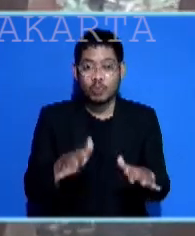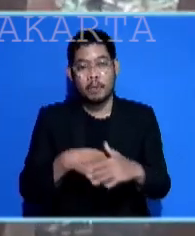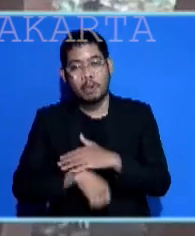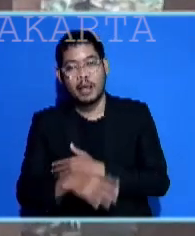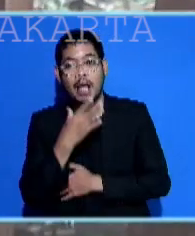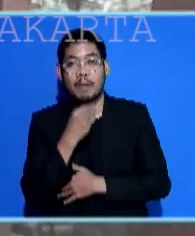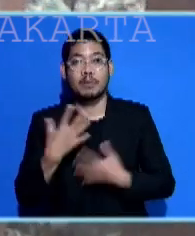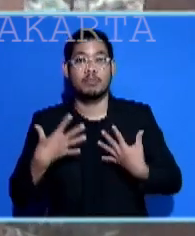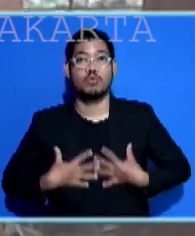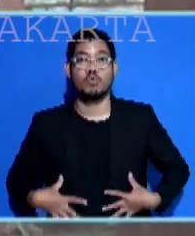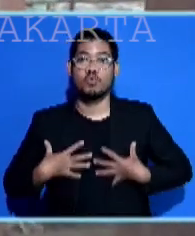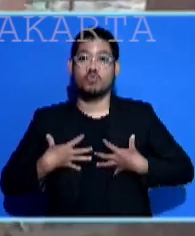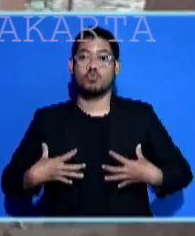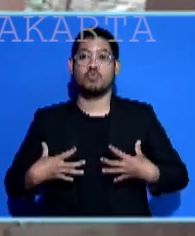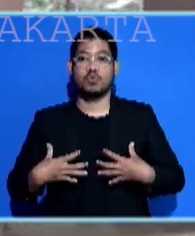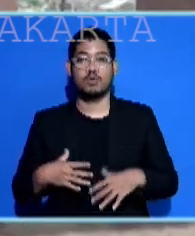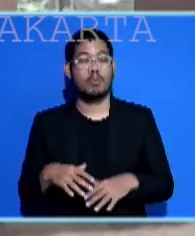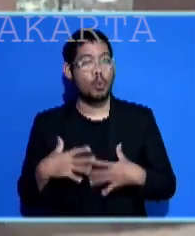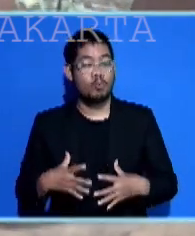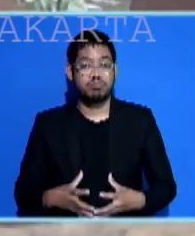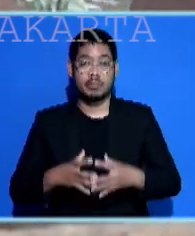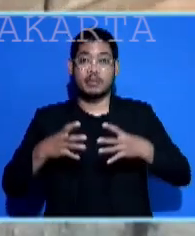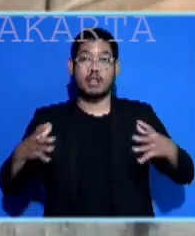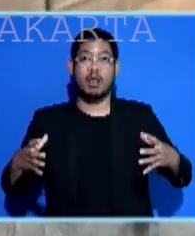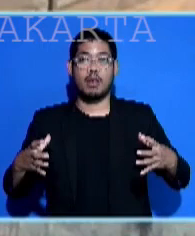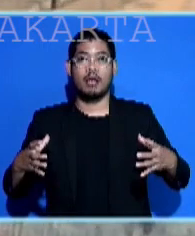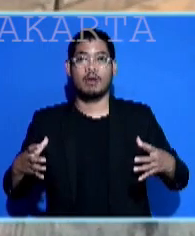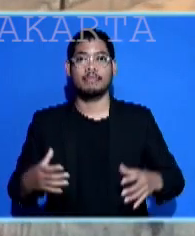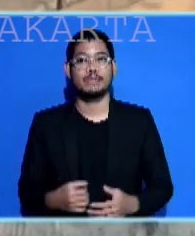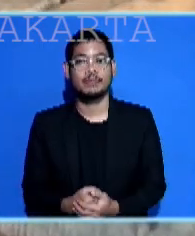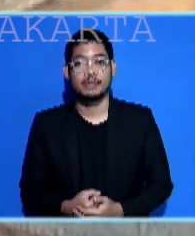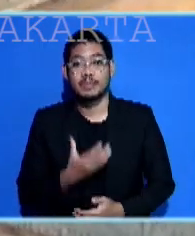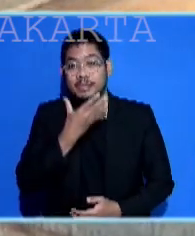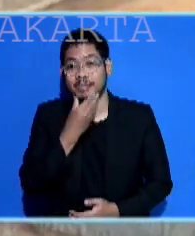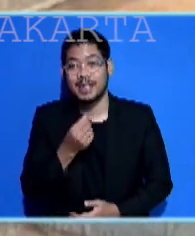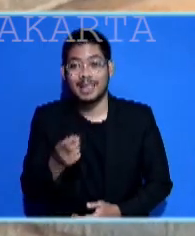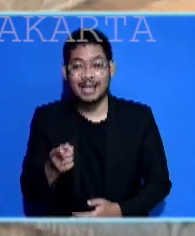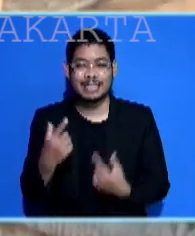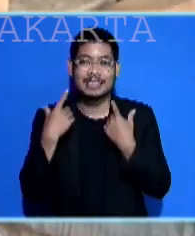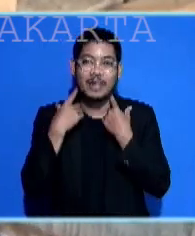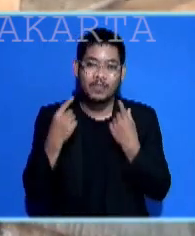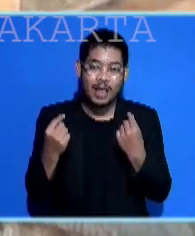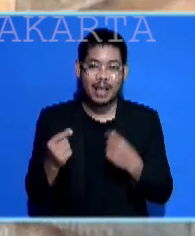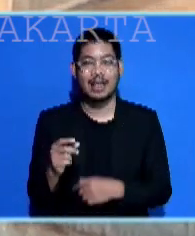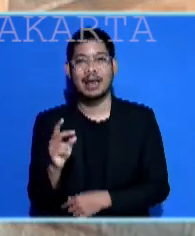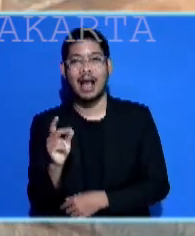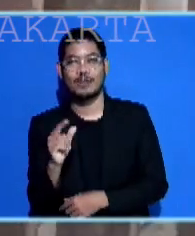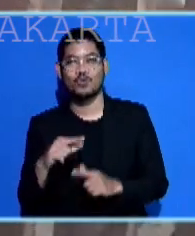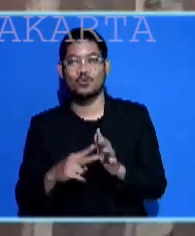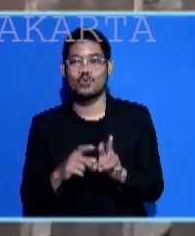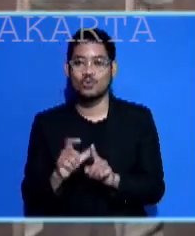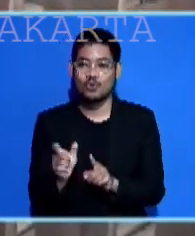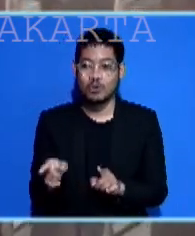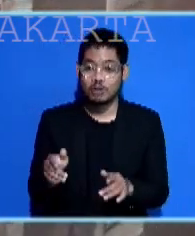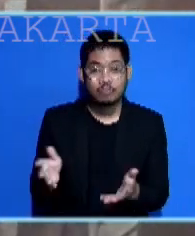ukuranipun Langkung Ageng kabandingaken kalian mend kacang m ja Randu Langkung Cocok dipun buayaken Minang mend